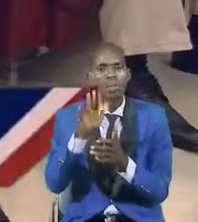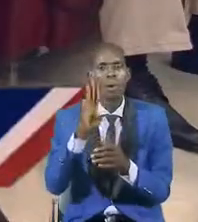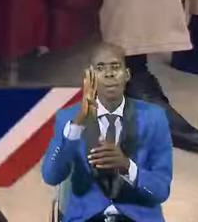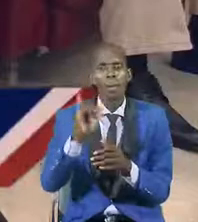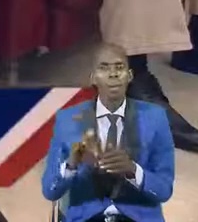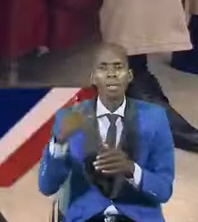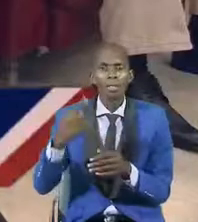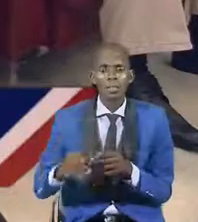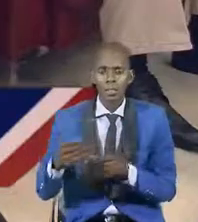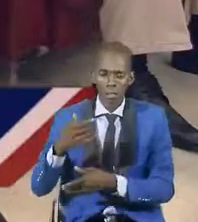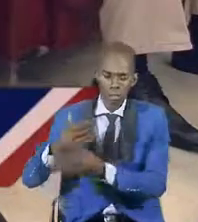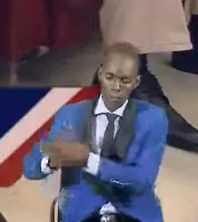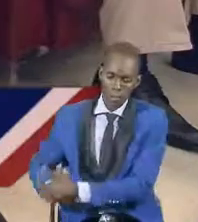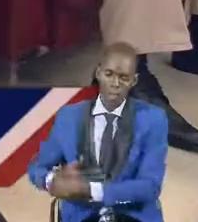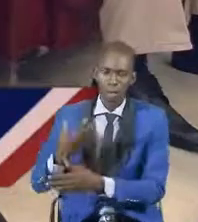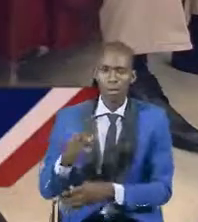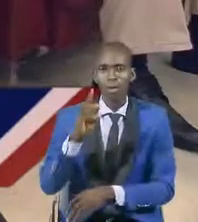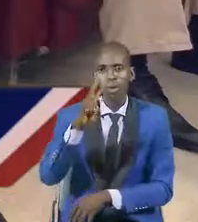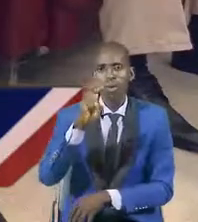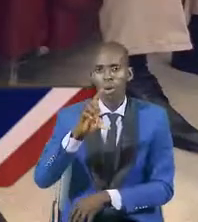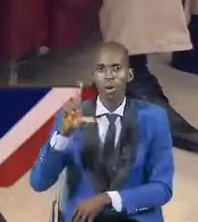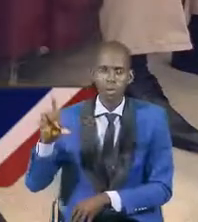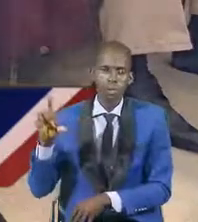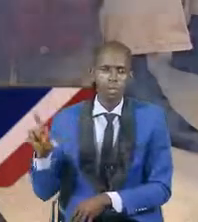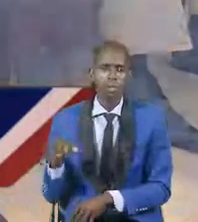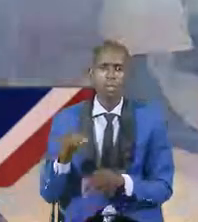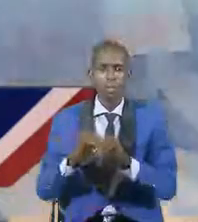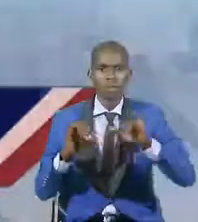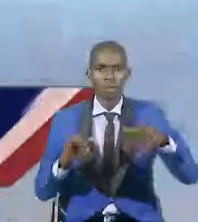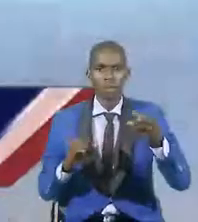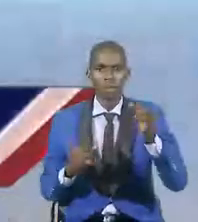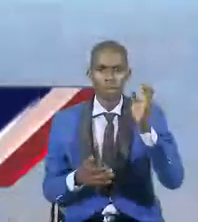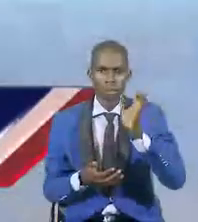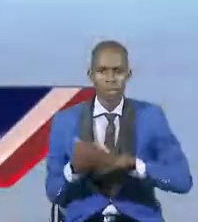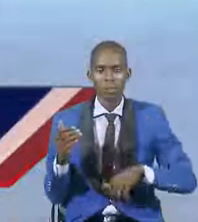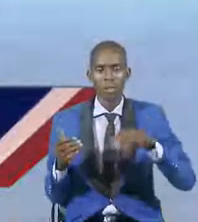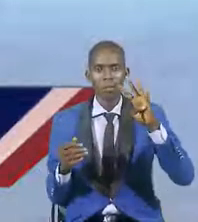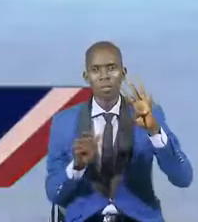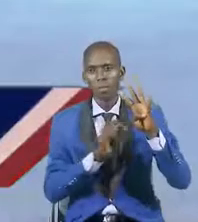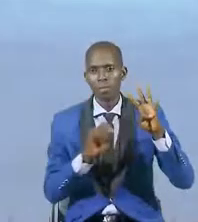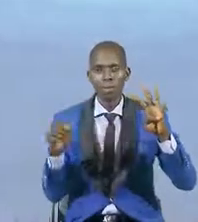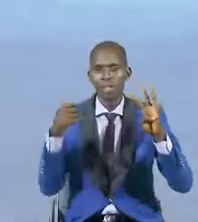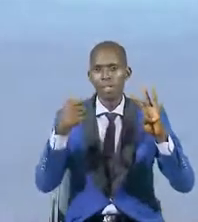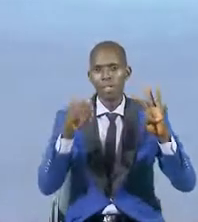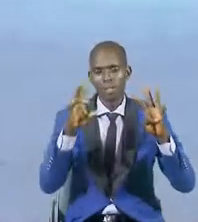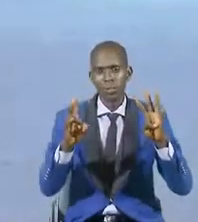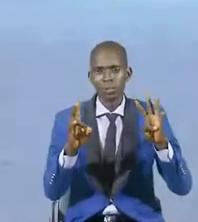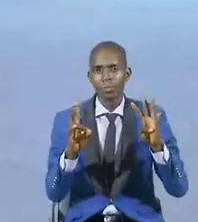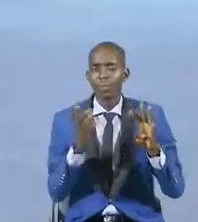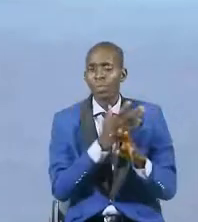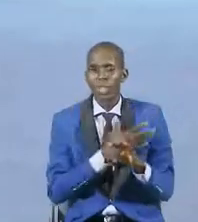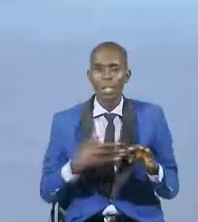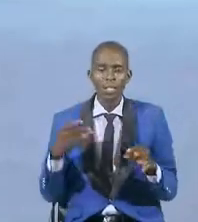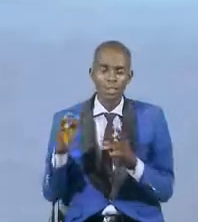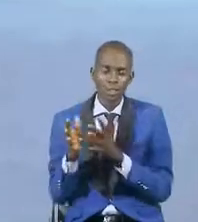de la femme au puits, la femme samaritaine, c'est Jean. Et comme Jésus lui parlait,